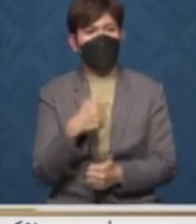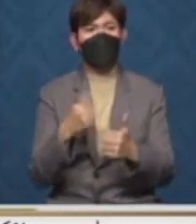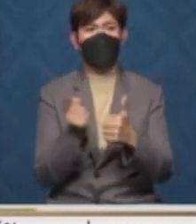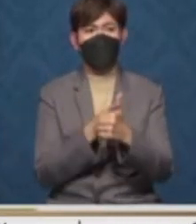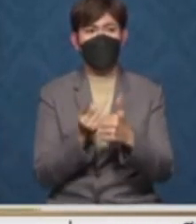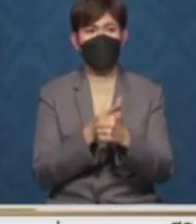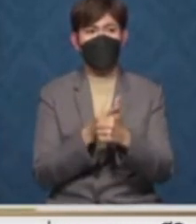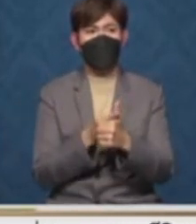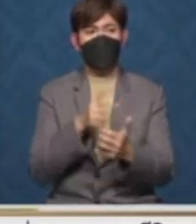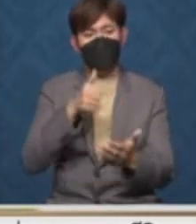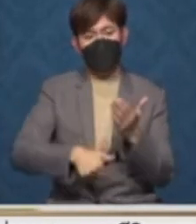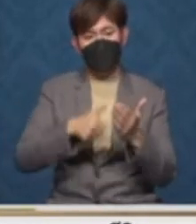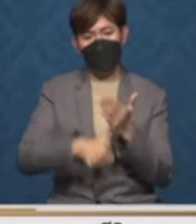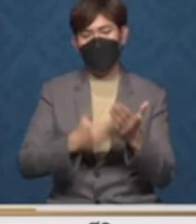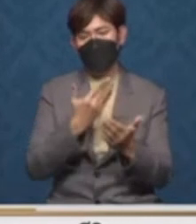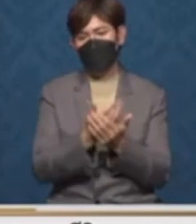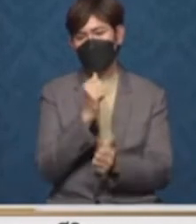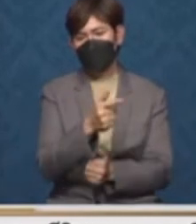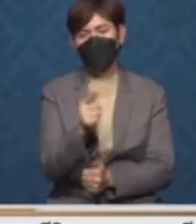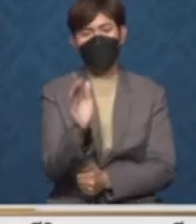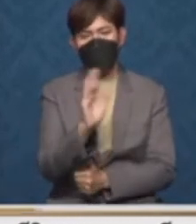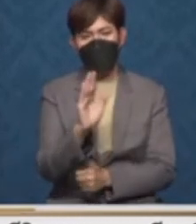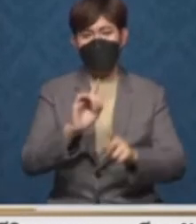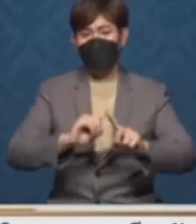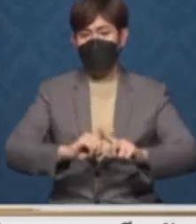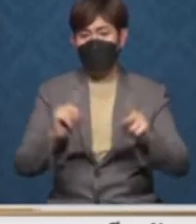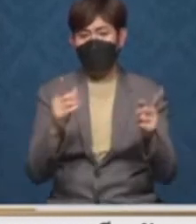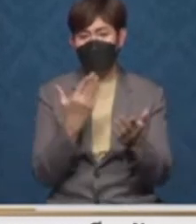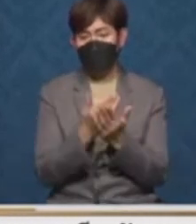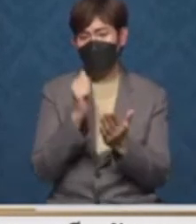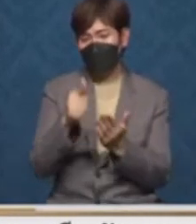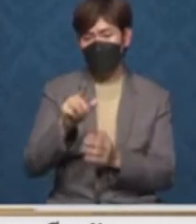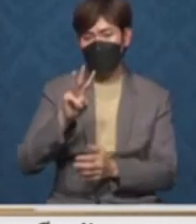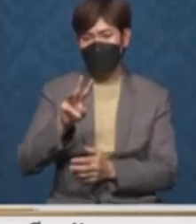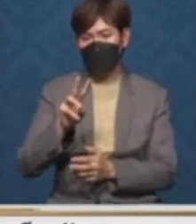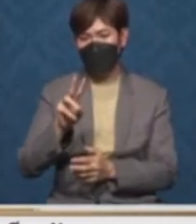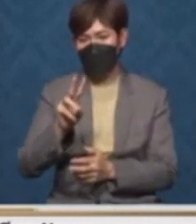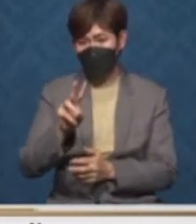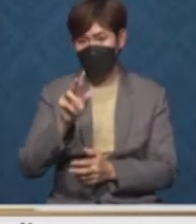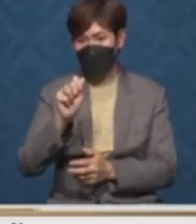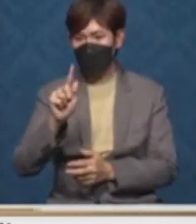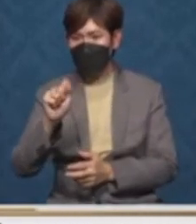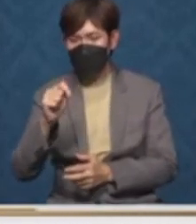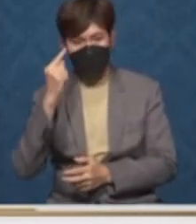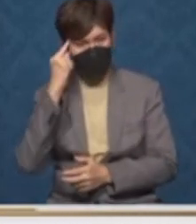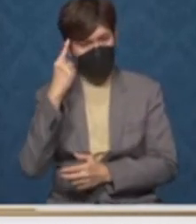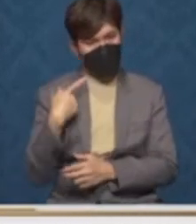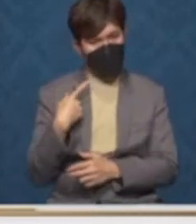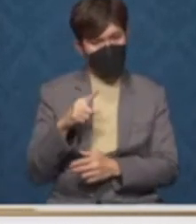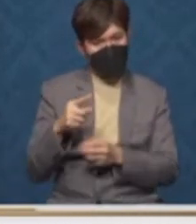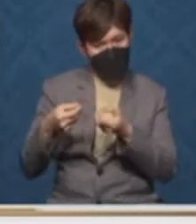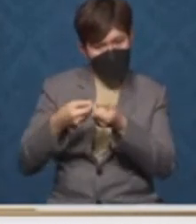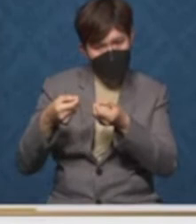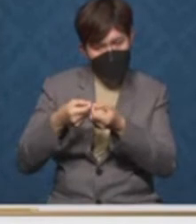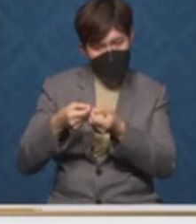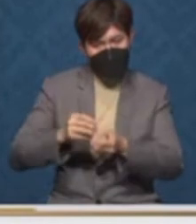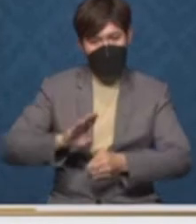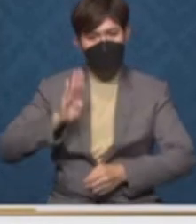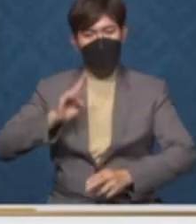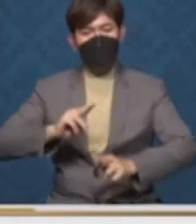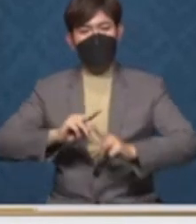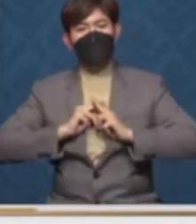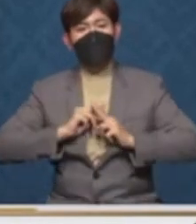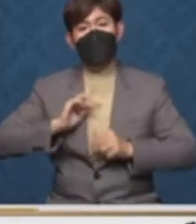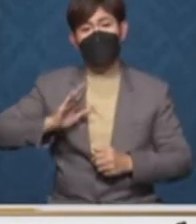กเว้นภาษีมูลค่าเพิ่มแต่ไปจ่ายแวดอาจจะเป็นการเอื้อประโยชน์ให้เอกชนในภาย